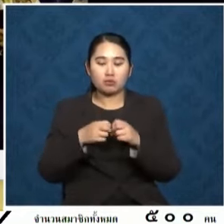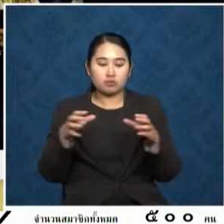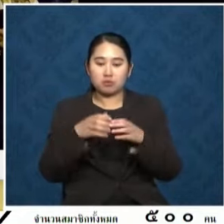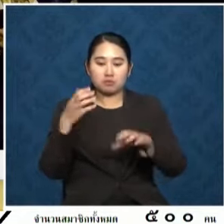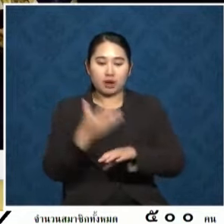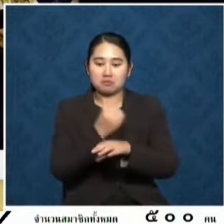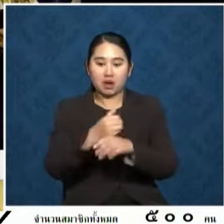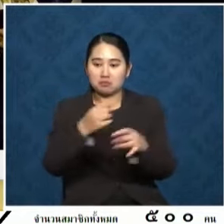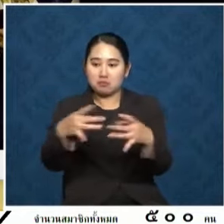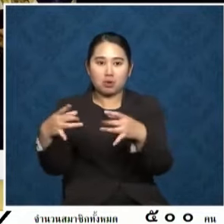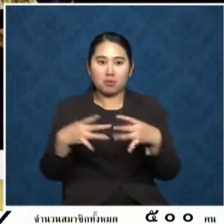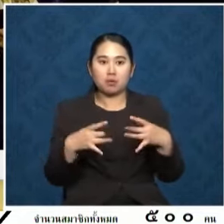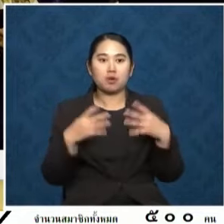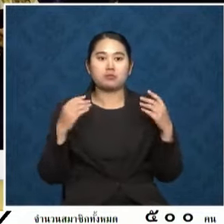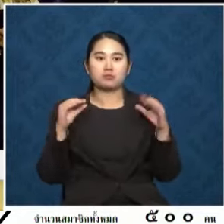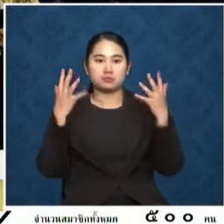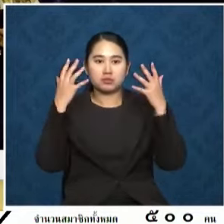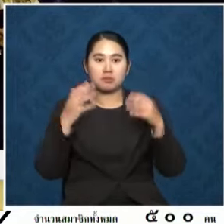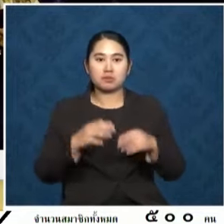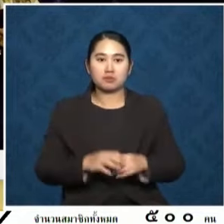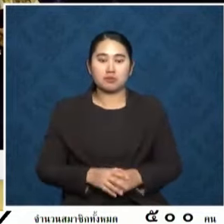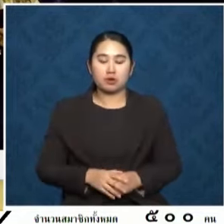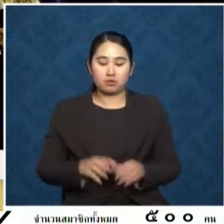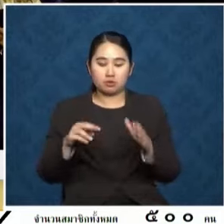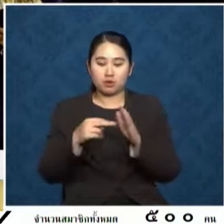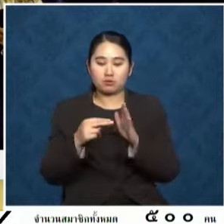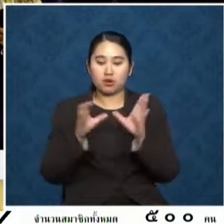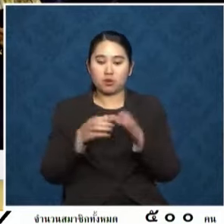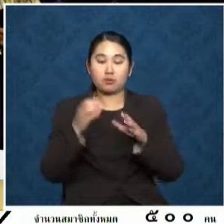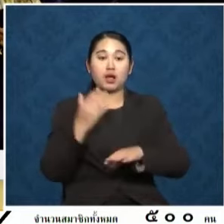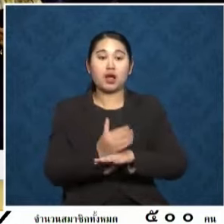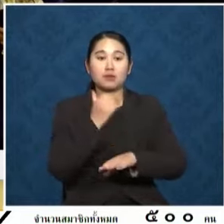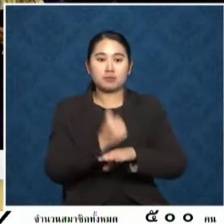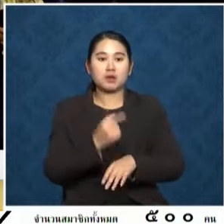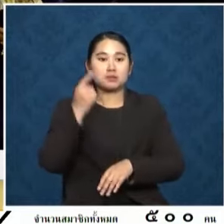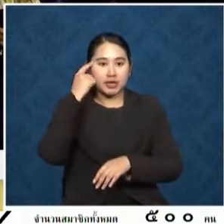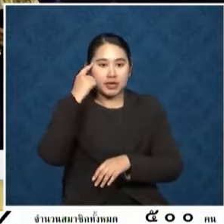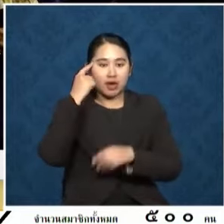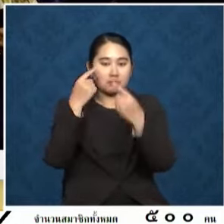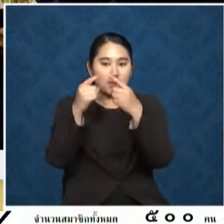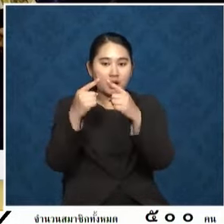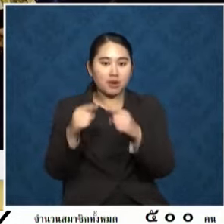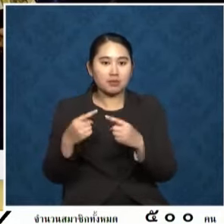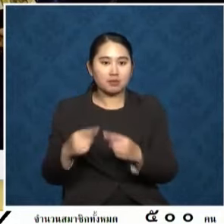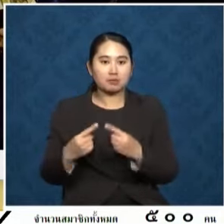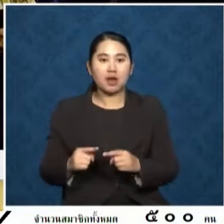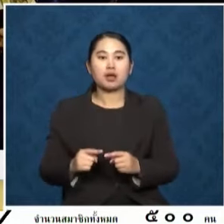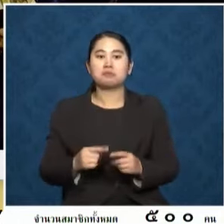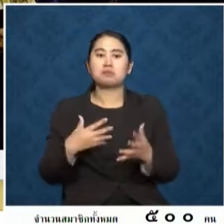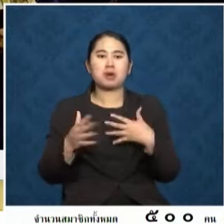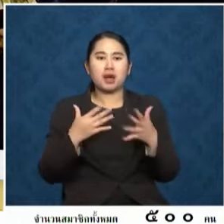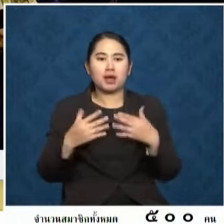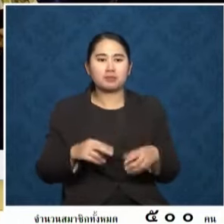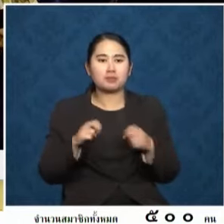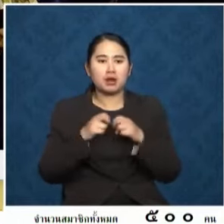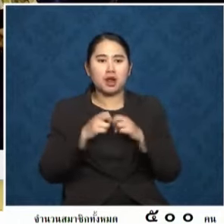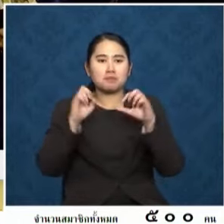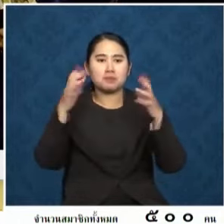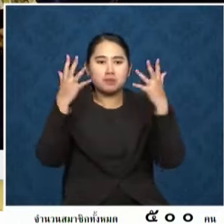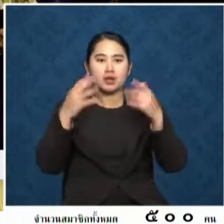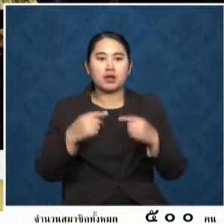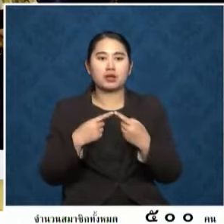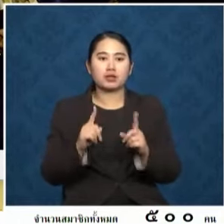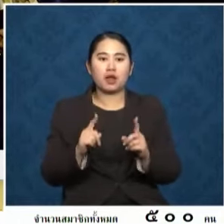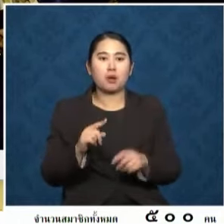การเมืองผมถือว่านักการเมืองทุกคนความคิดเห็นต่างก็ไม่เป็นไร